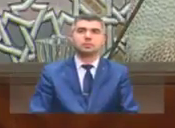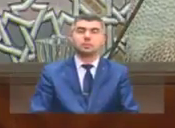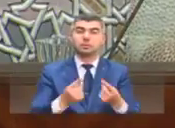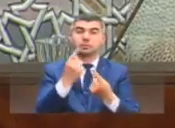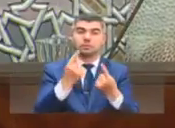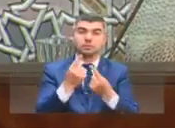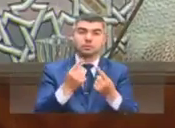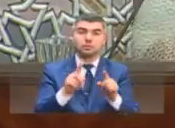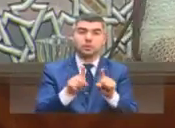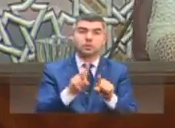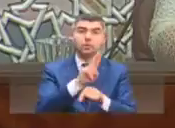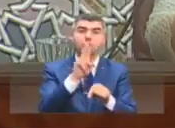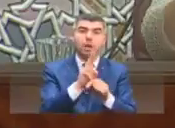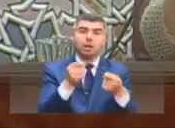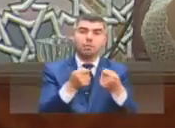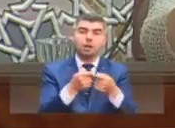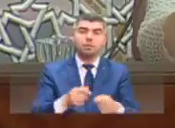الموضوع